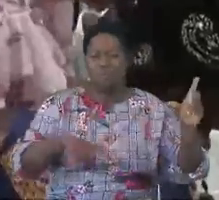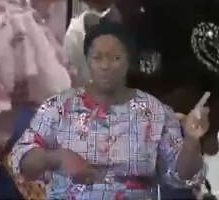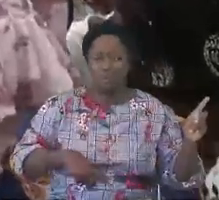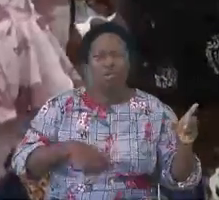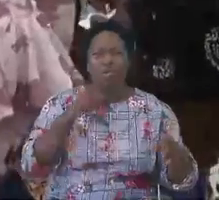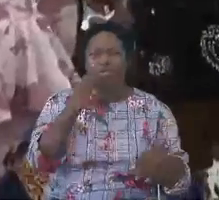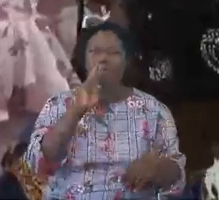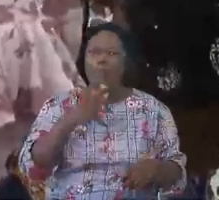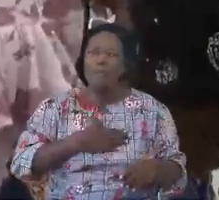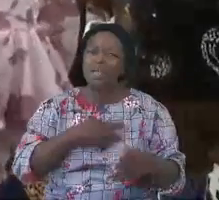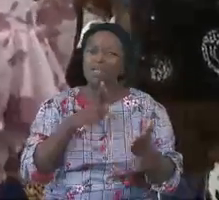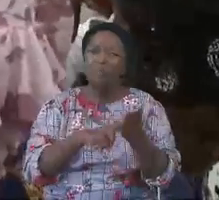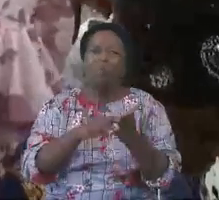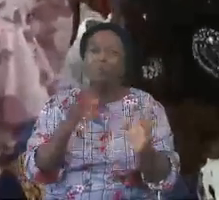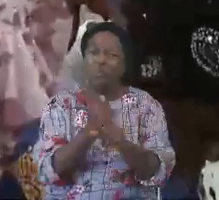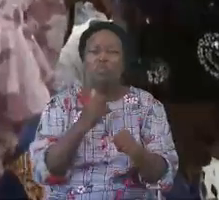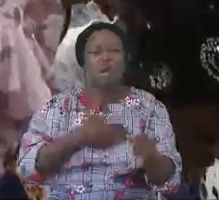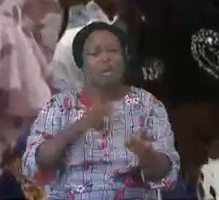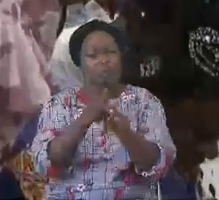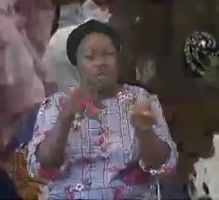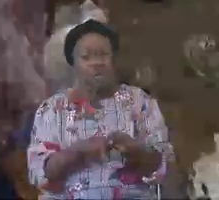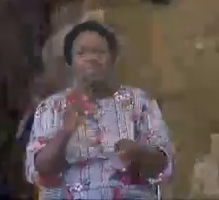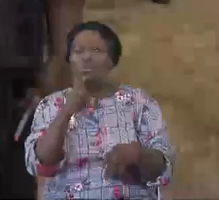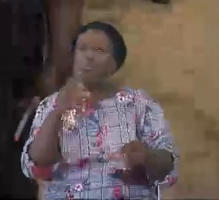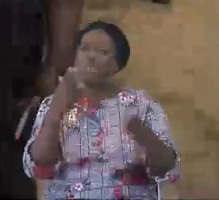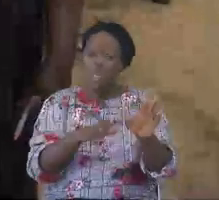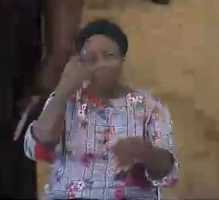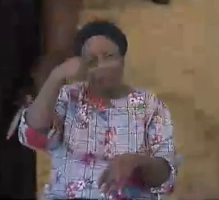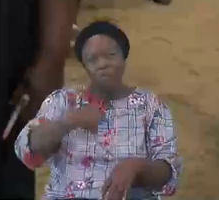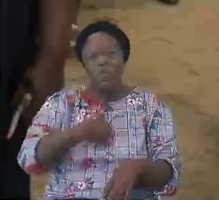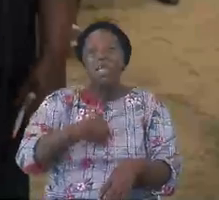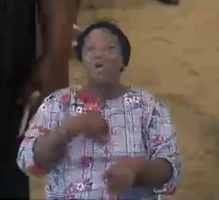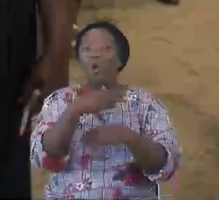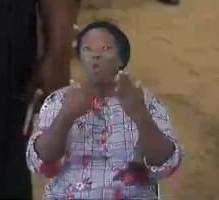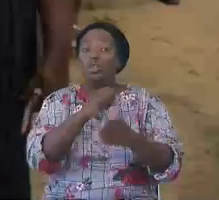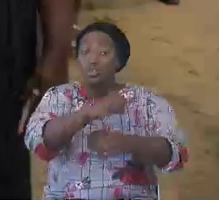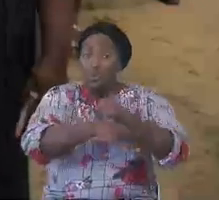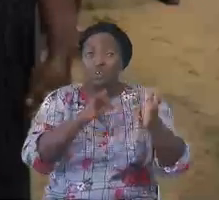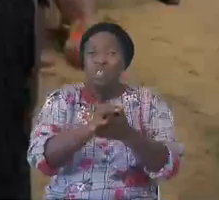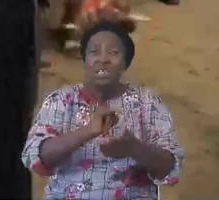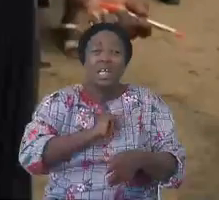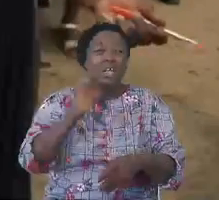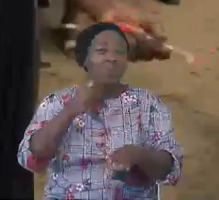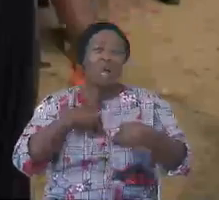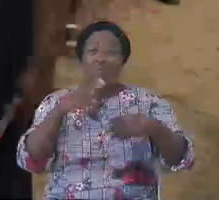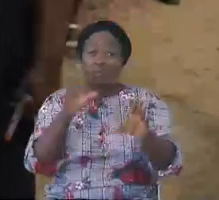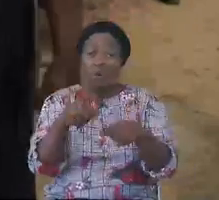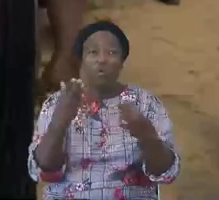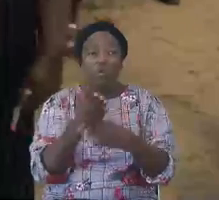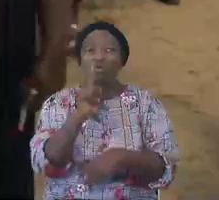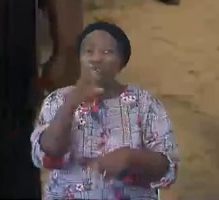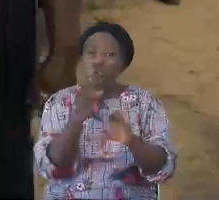J'accepte cela. J'accepte le pardon, Seigneur. Tu es mon substitut. Tu es mort pour